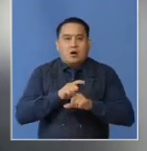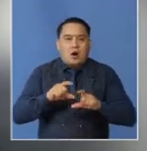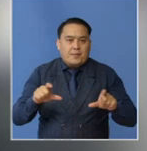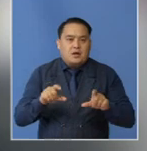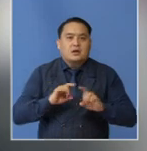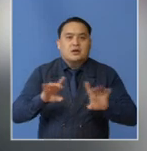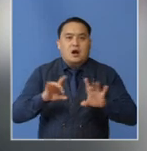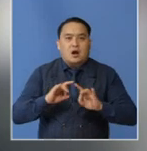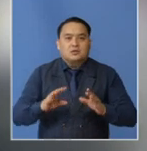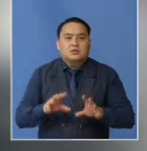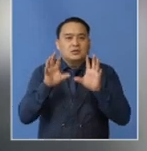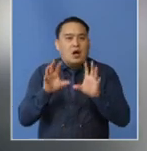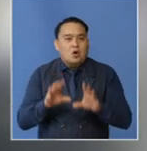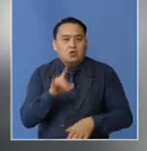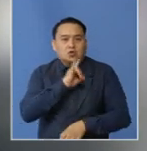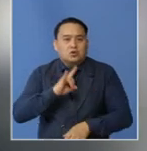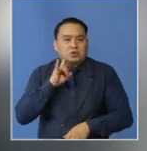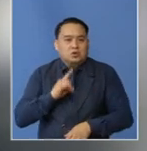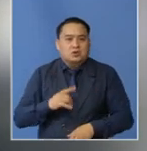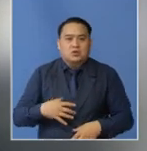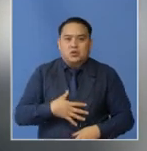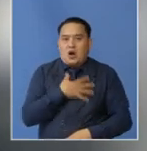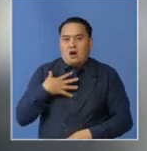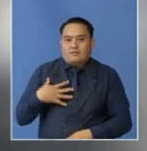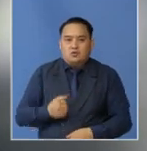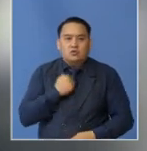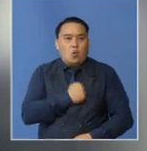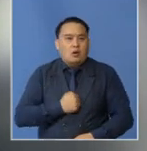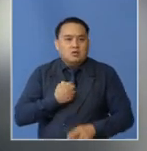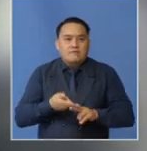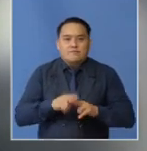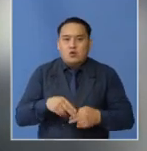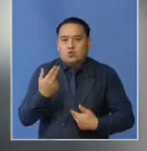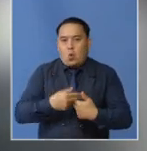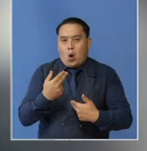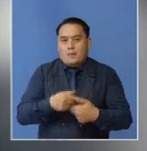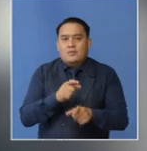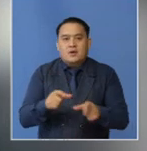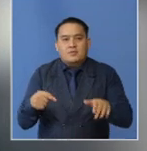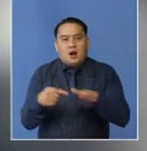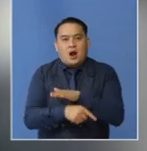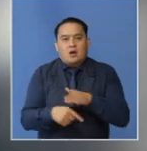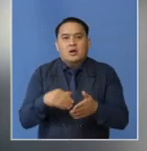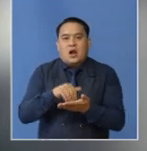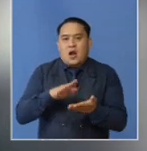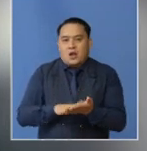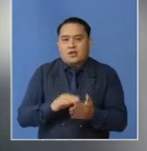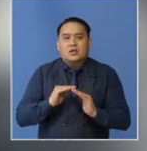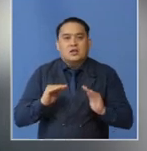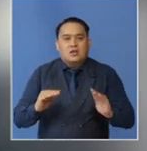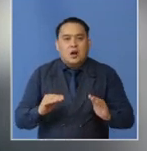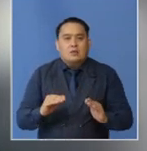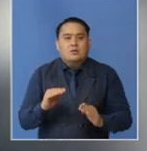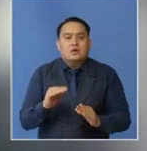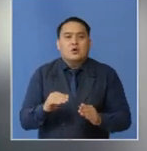разъяснить требования законодательства, женщина реагировала агрессивно, препятствовала другим пассажирам пройти регистрацию, посадив детей